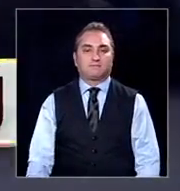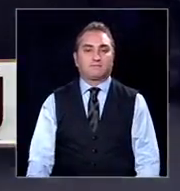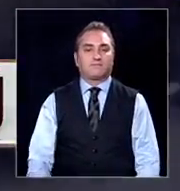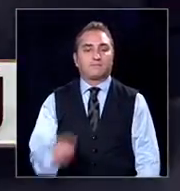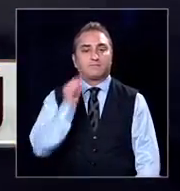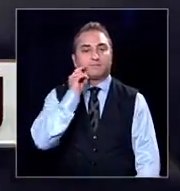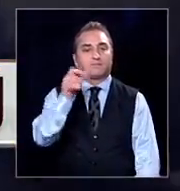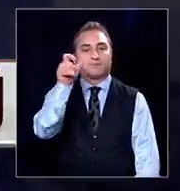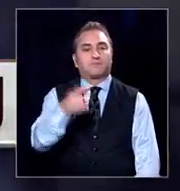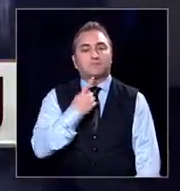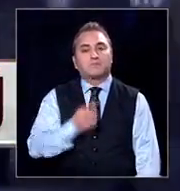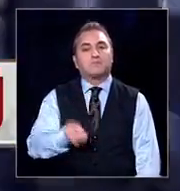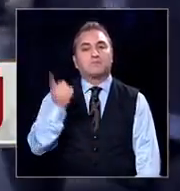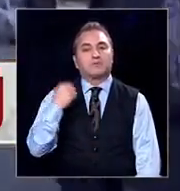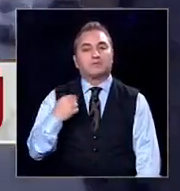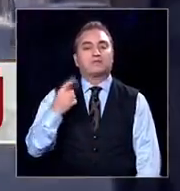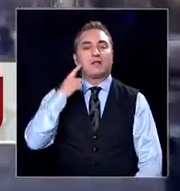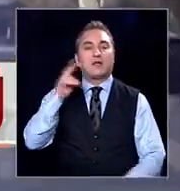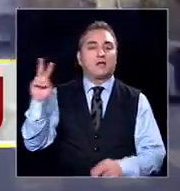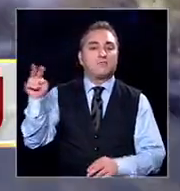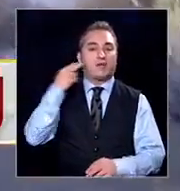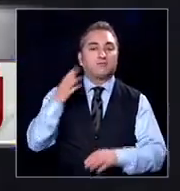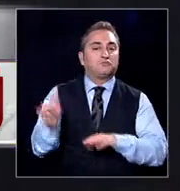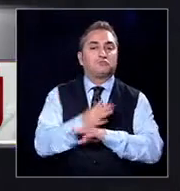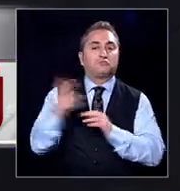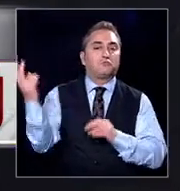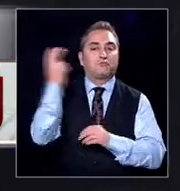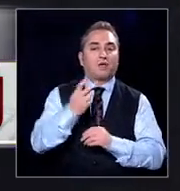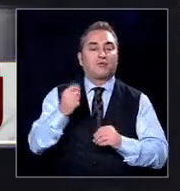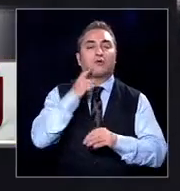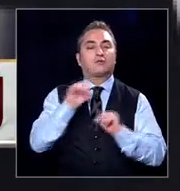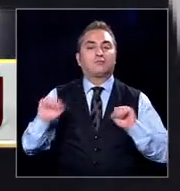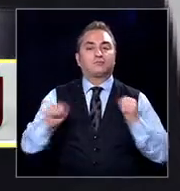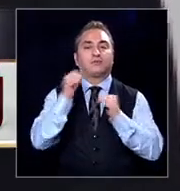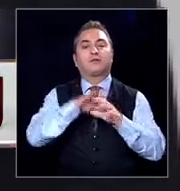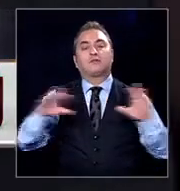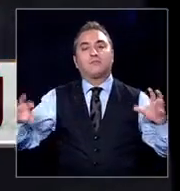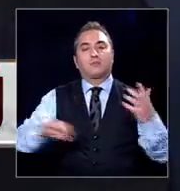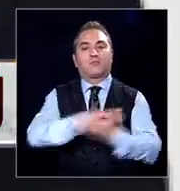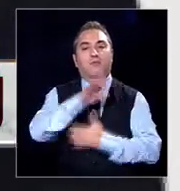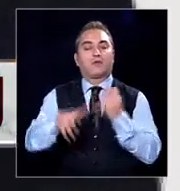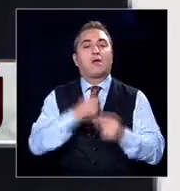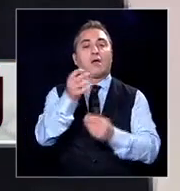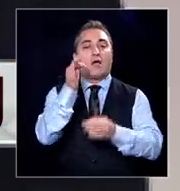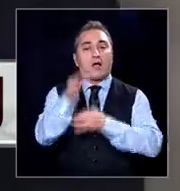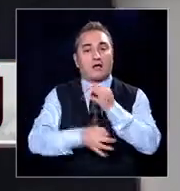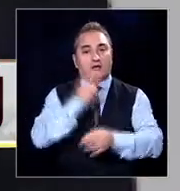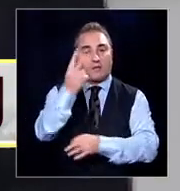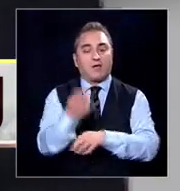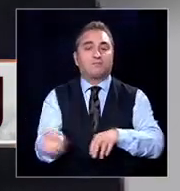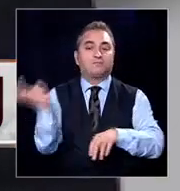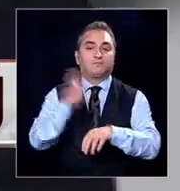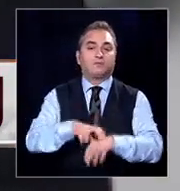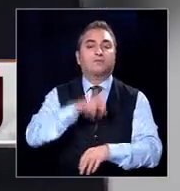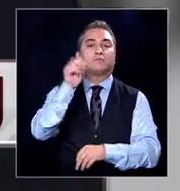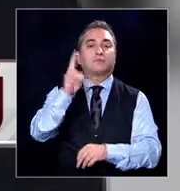Yasin Yağız geçen yıl yan bakma kavgasında öldürülmüştü. Akrabası misilleme yaptı. Bu kez onu bıçaklayan